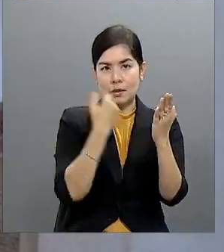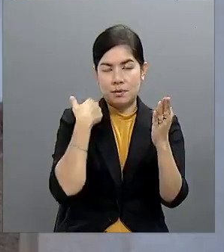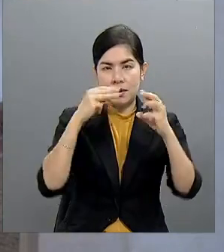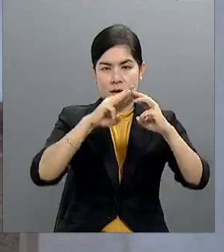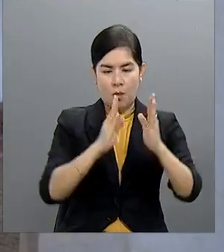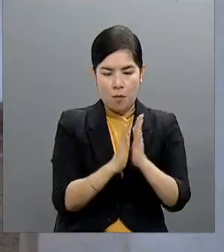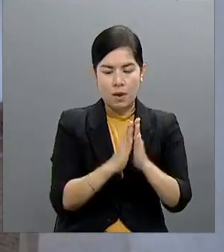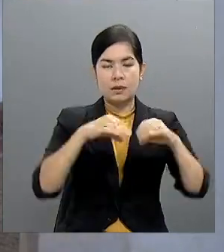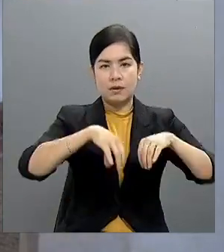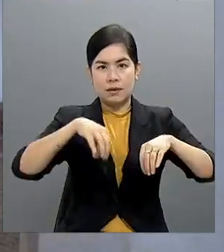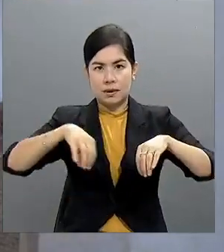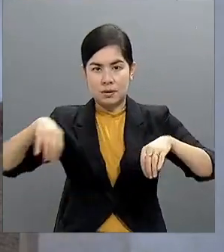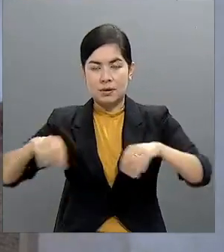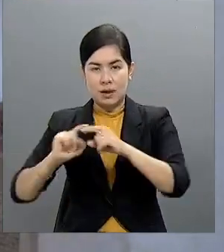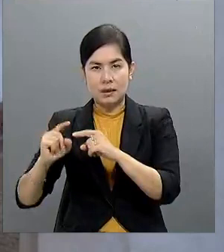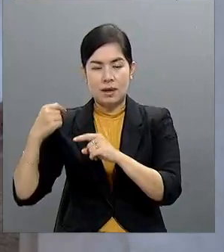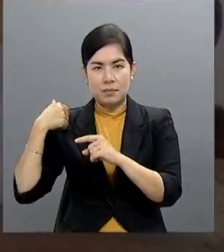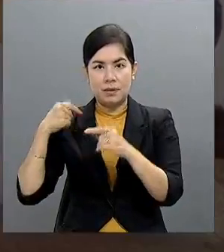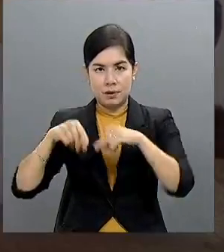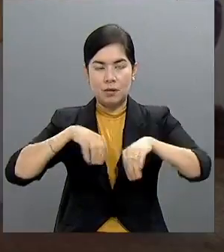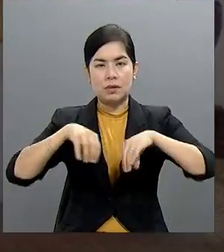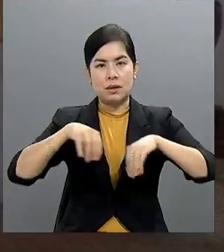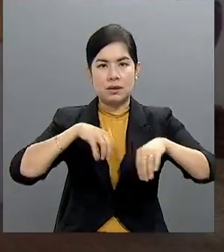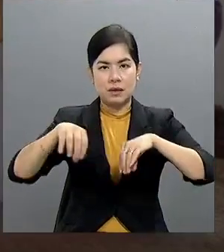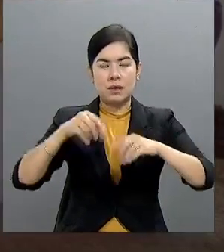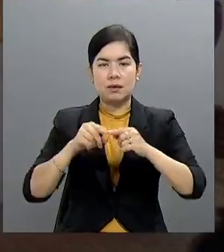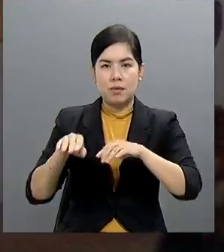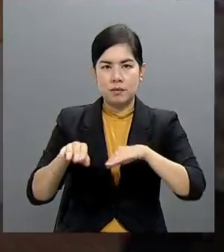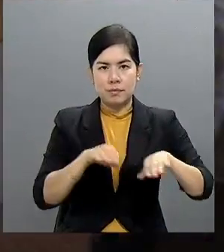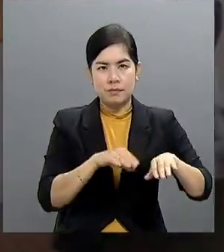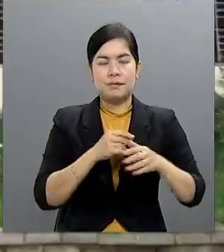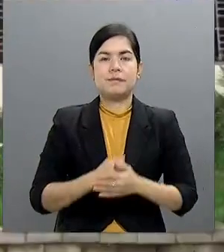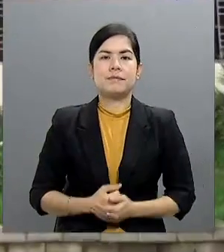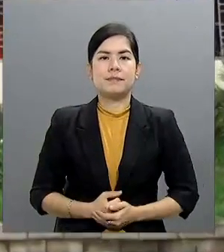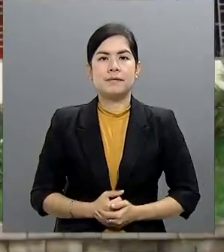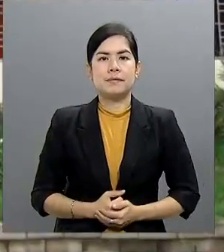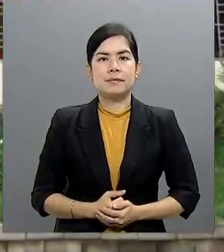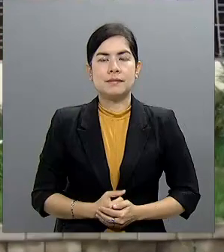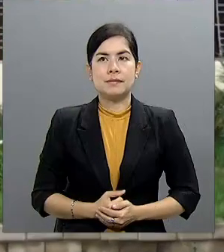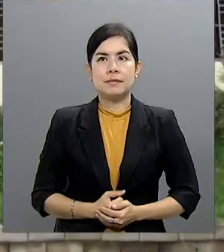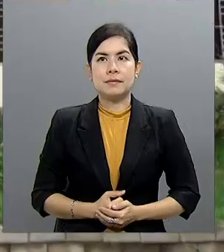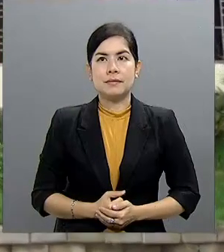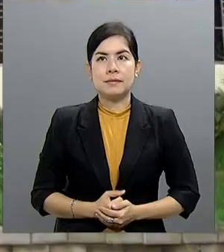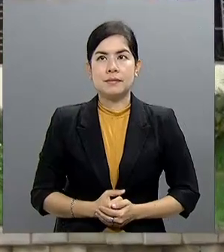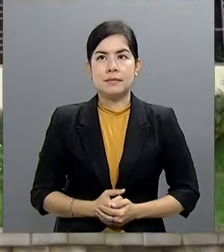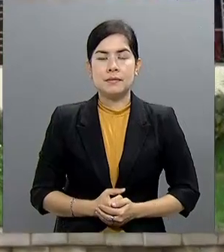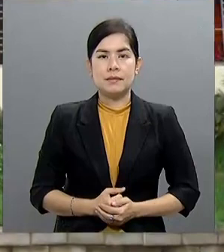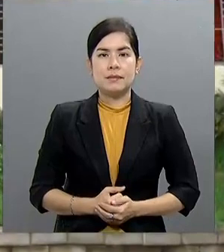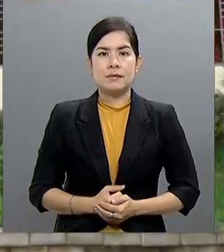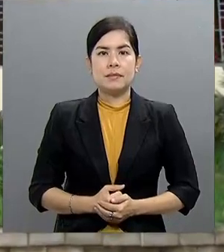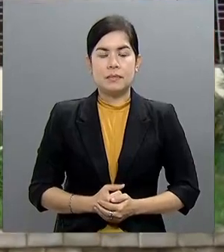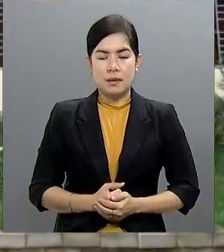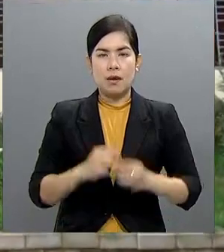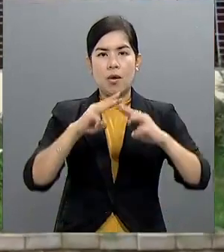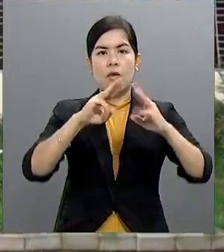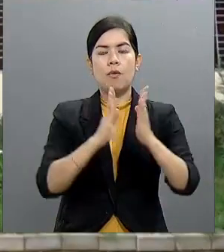จะเป็นหลักในการจัดกิจกรรมตามความเหมาะสมค่ะ วัดในจังหวัดน่านซึ่งมี